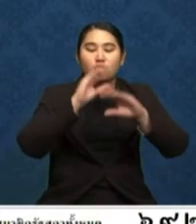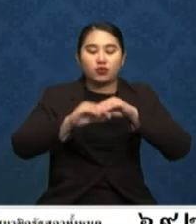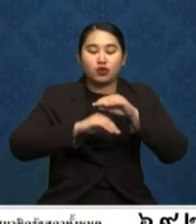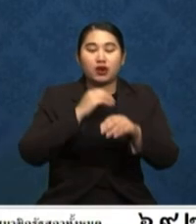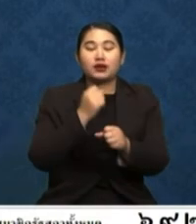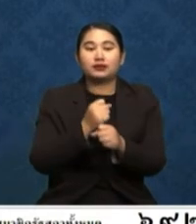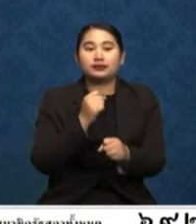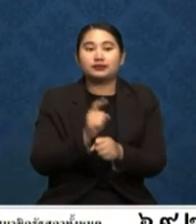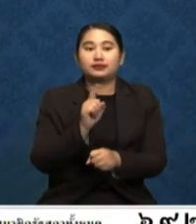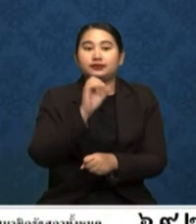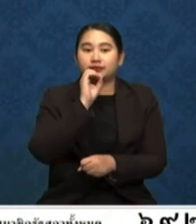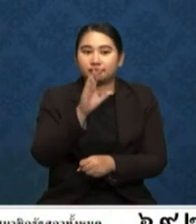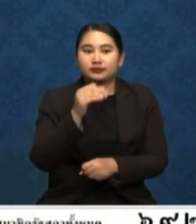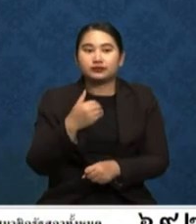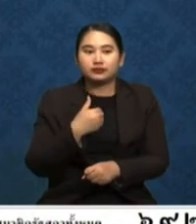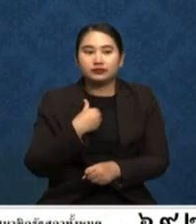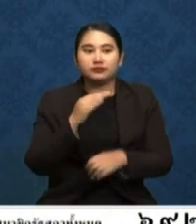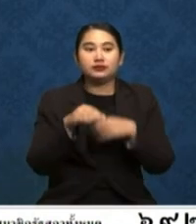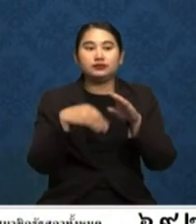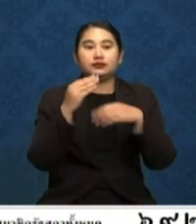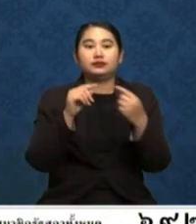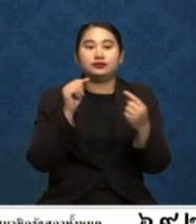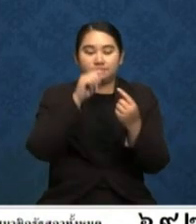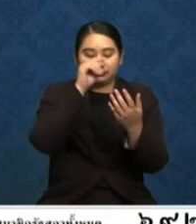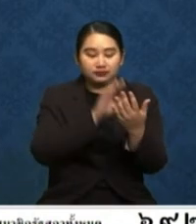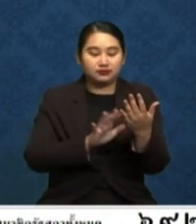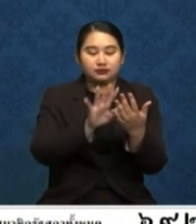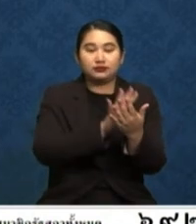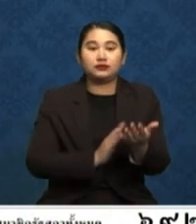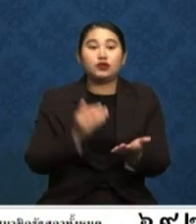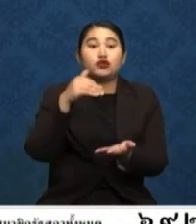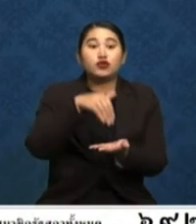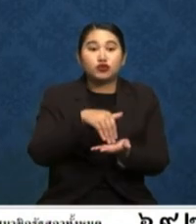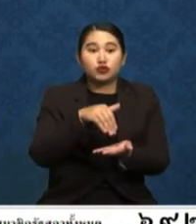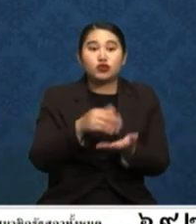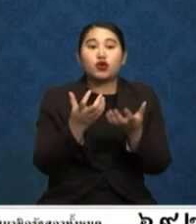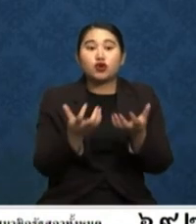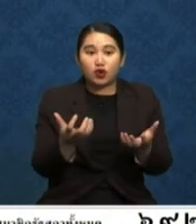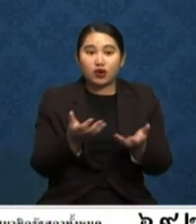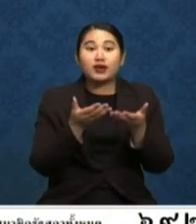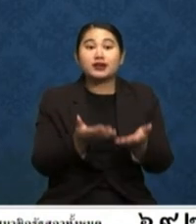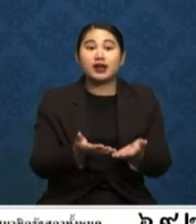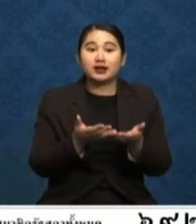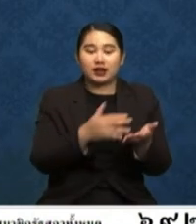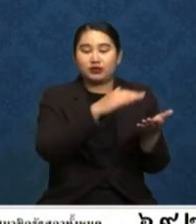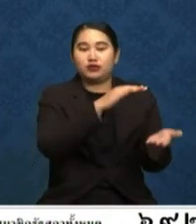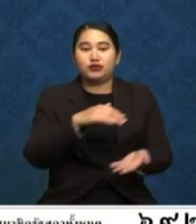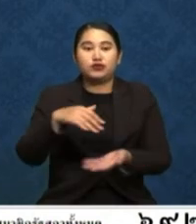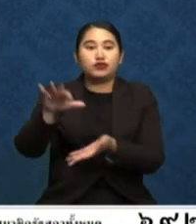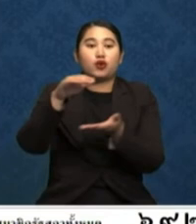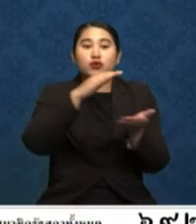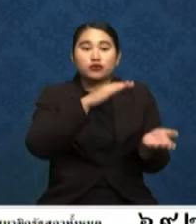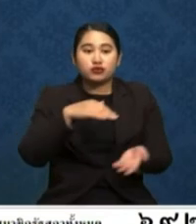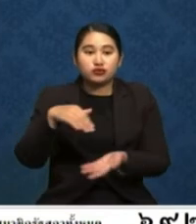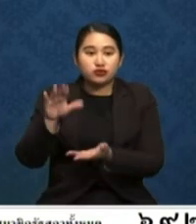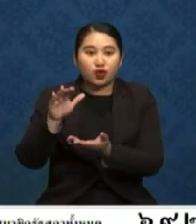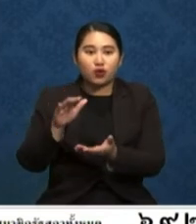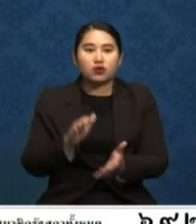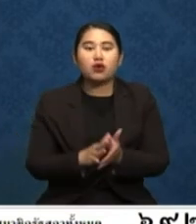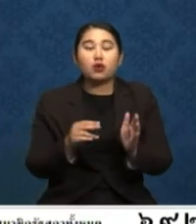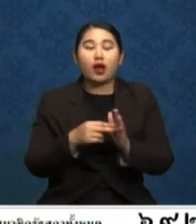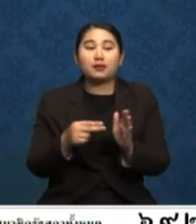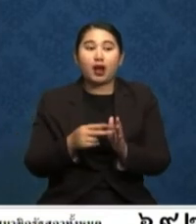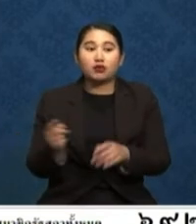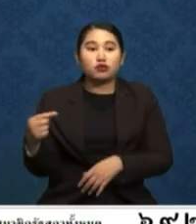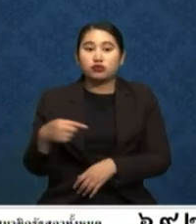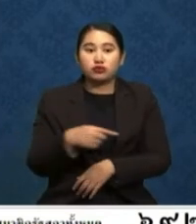คะก็บอกว่ายกระดับประเทศไทยเป็นศูนย์กลางการขนส่งทางน้ำของภูมิภาคถ้ามาใช้เส้นทางนี้